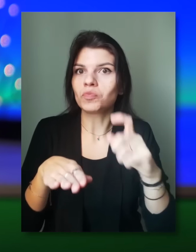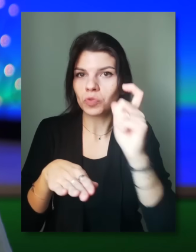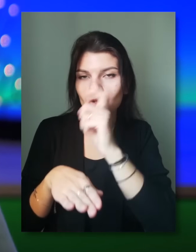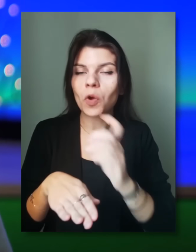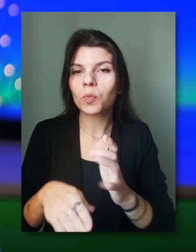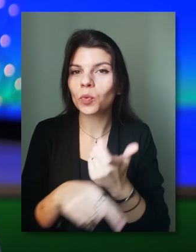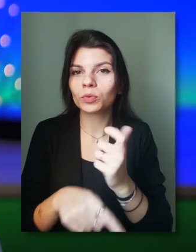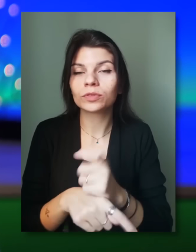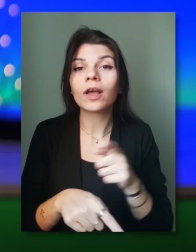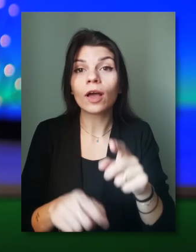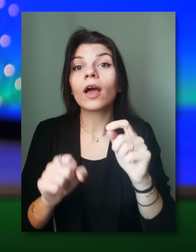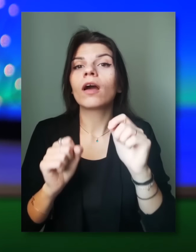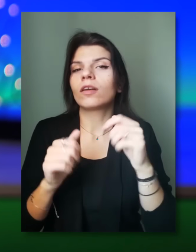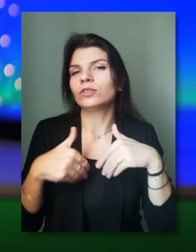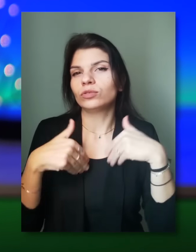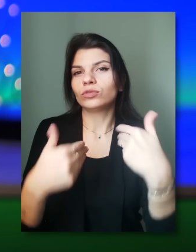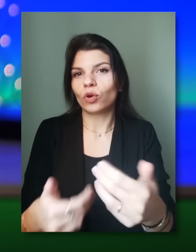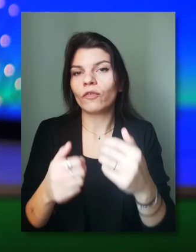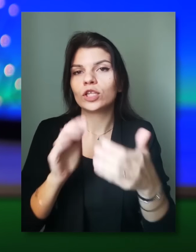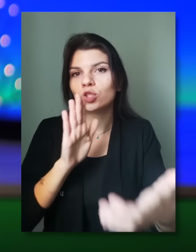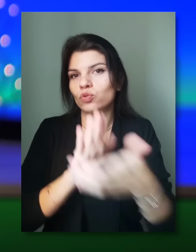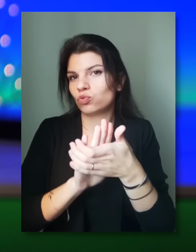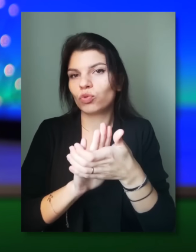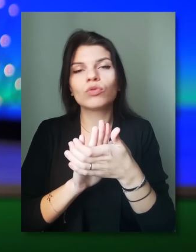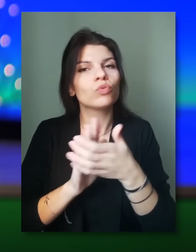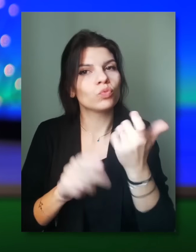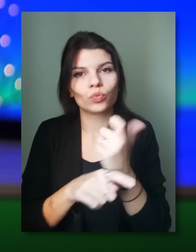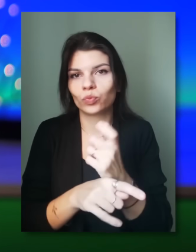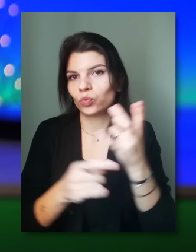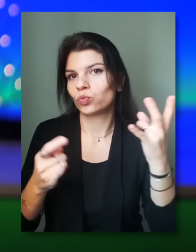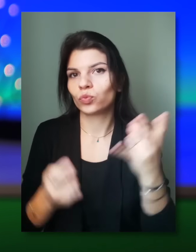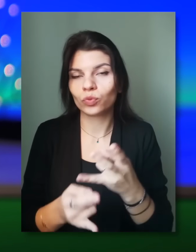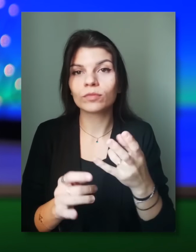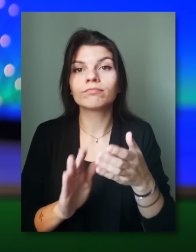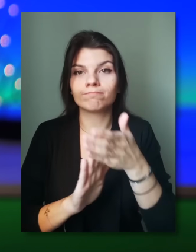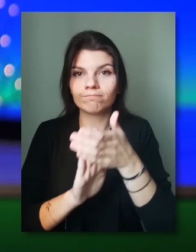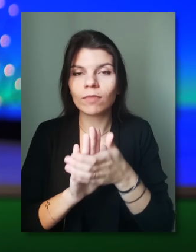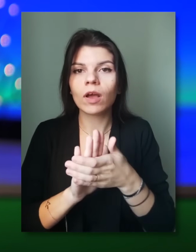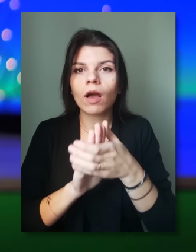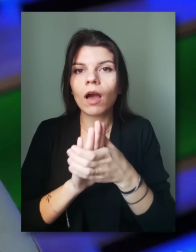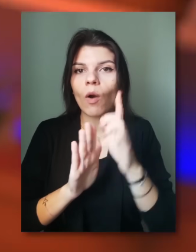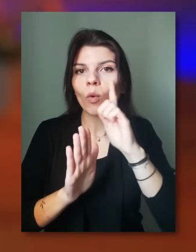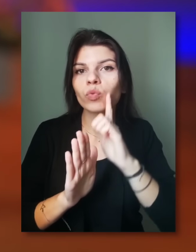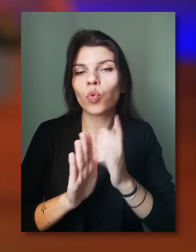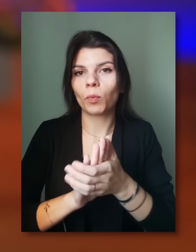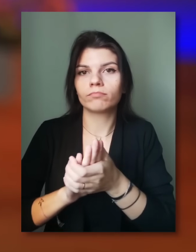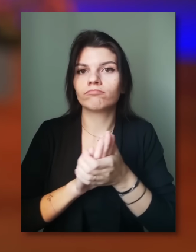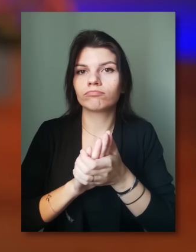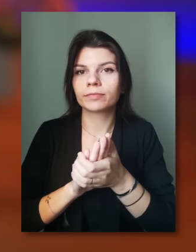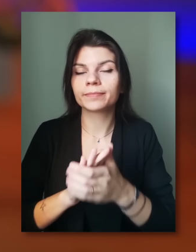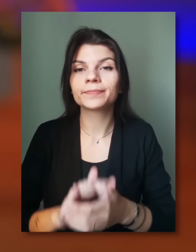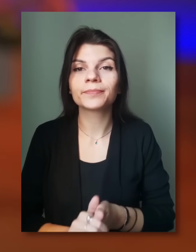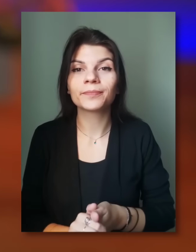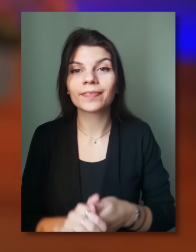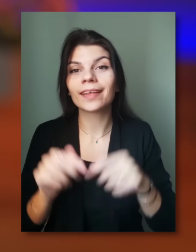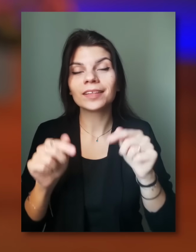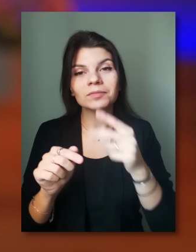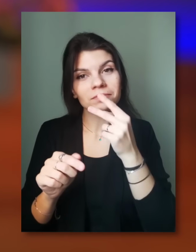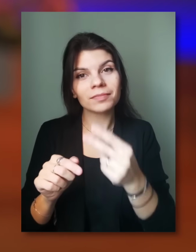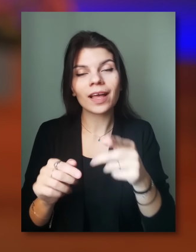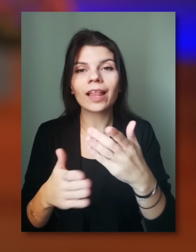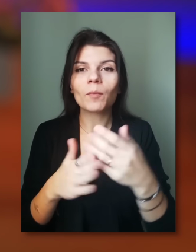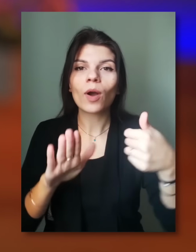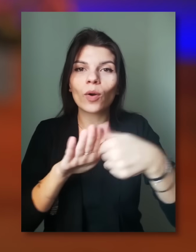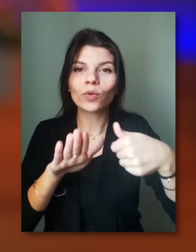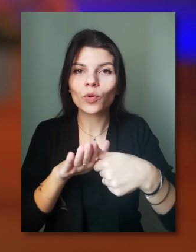зглянцевогопластику,тому обов'язковозахистітьїїзадопомогоючохла,щовходитьдокомплекту, якиймаєматовікраї.Повертаючись добічної